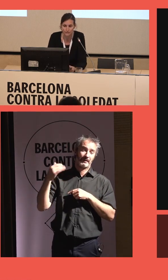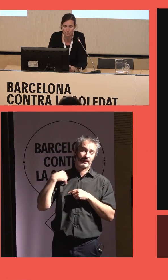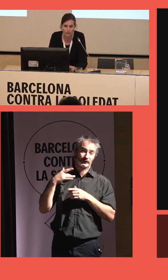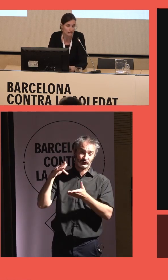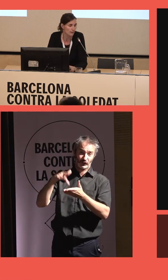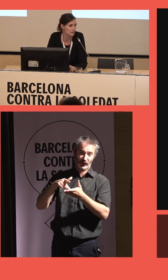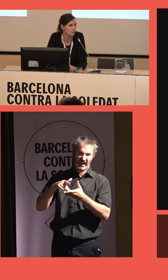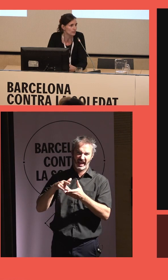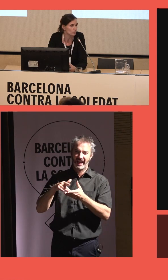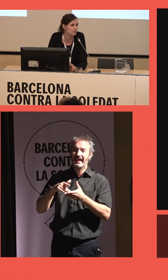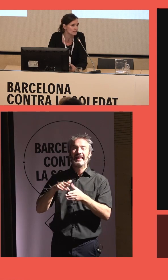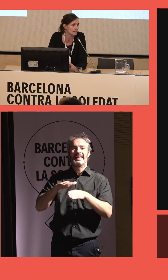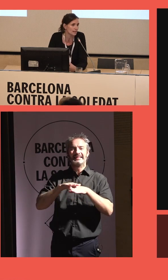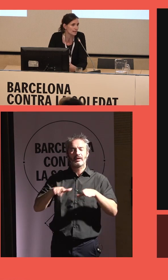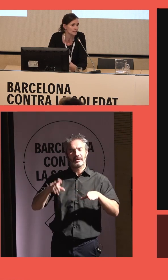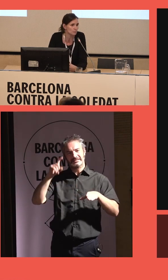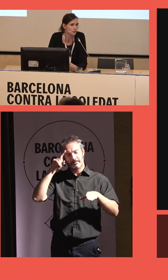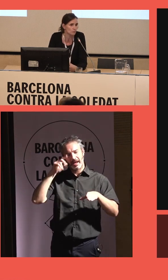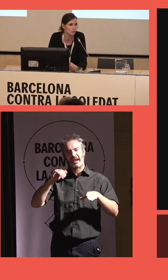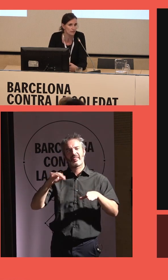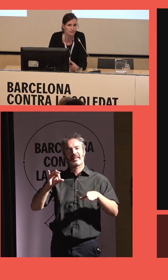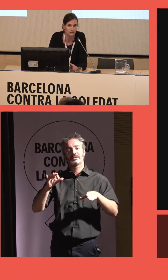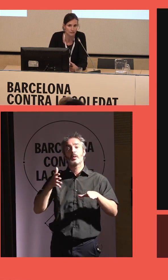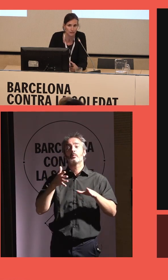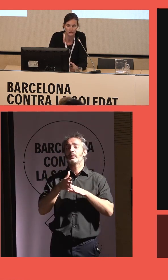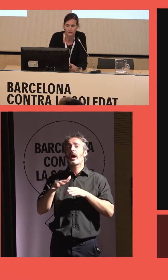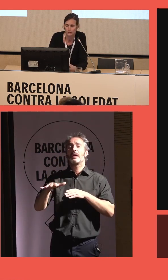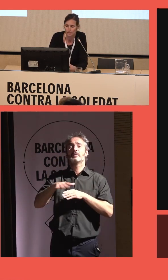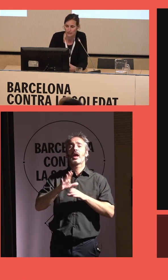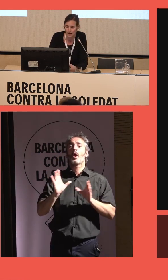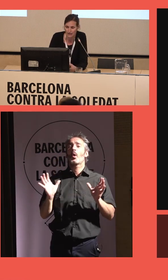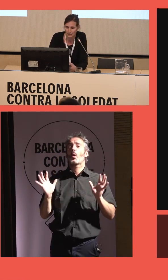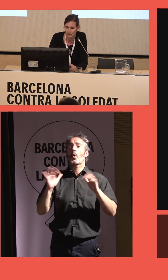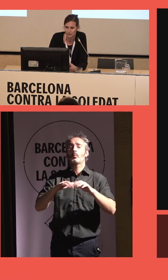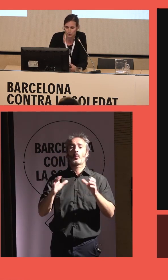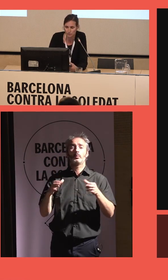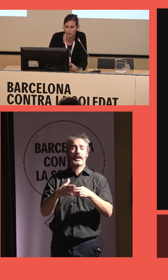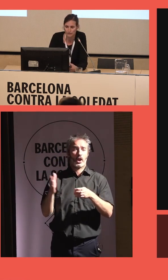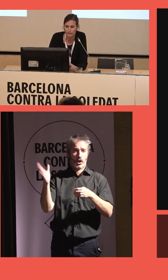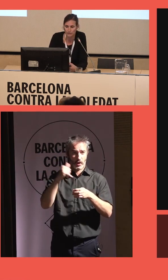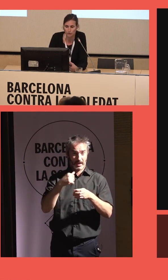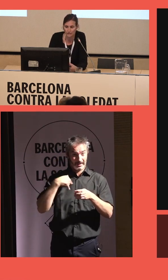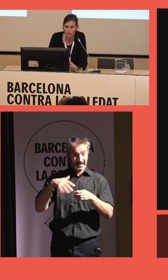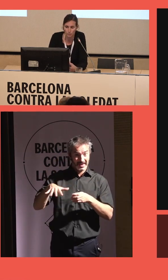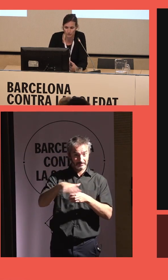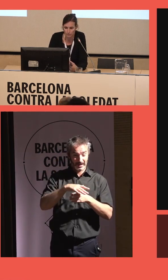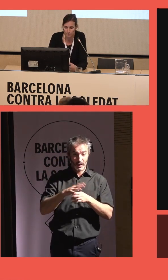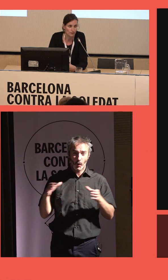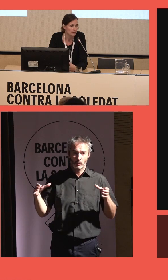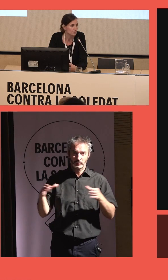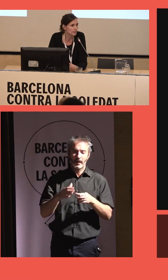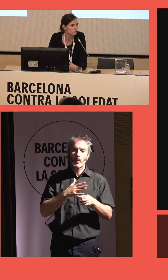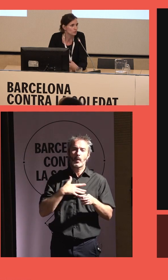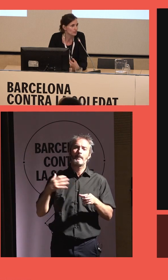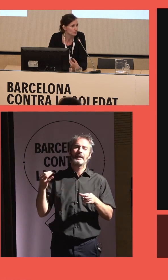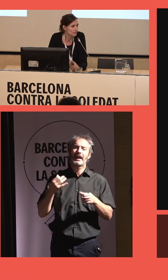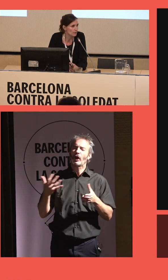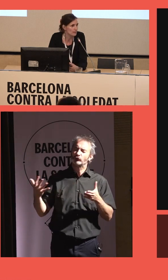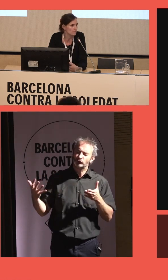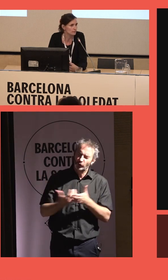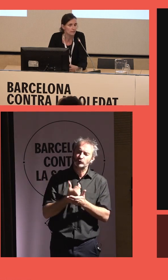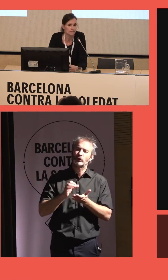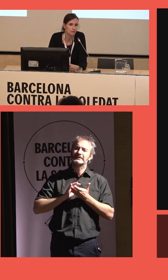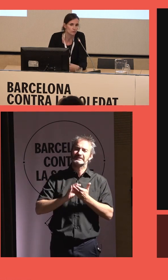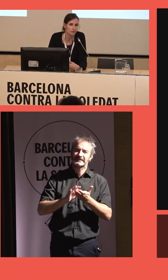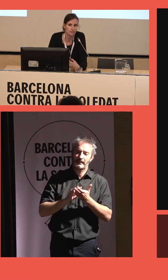radars eren taules radars perquè no existien gaires espais comunitaris de treball en aquest espai comunitari on què hi volem volem que siguin tots els